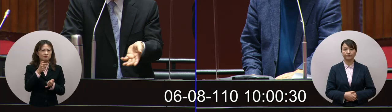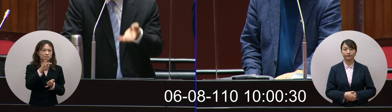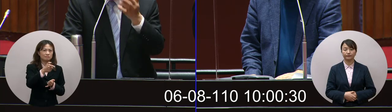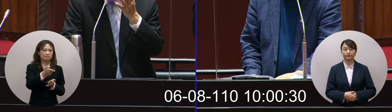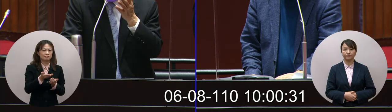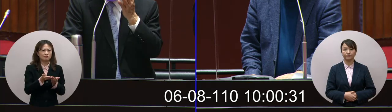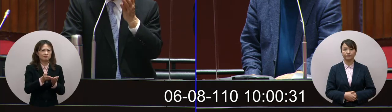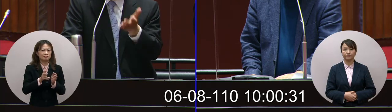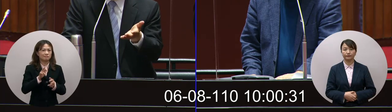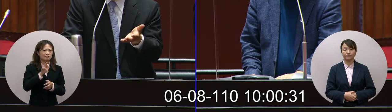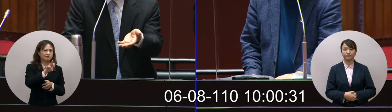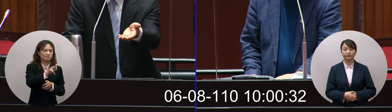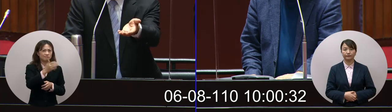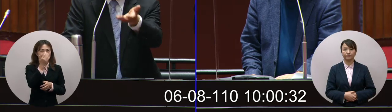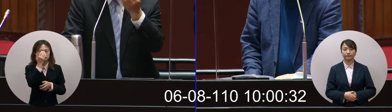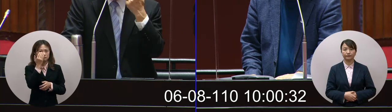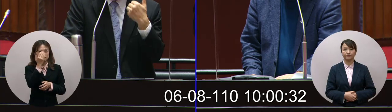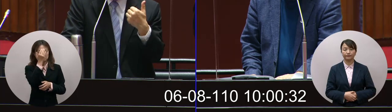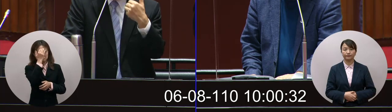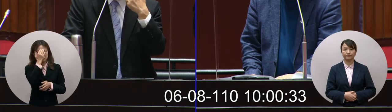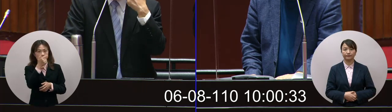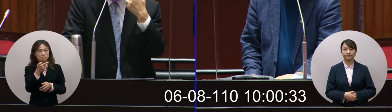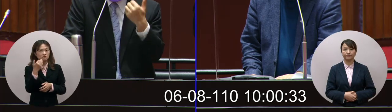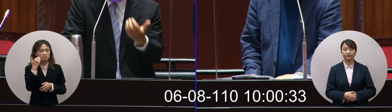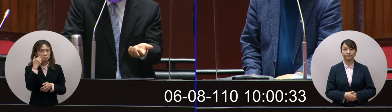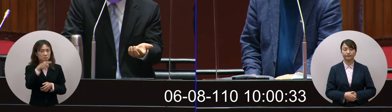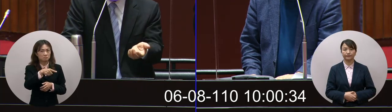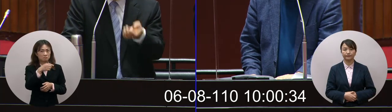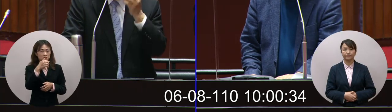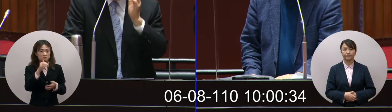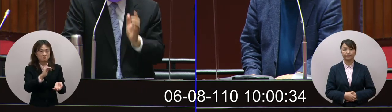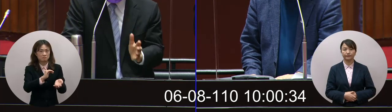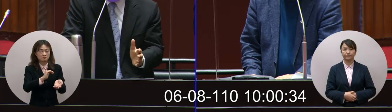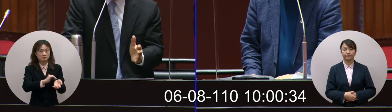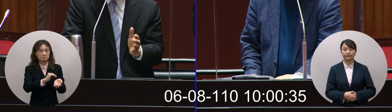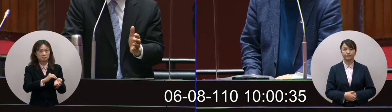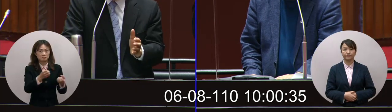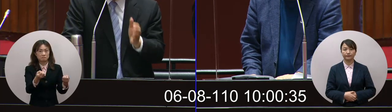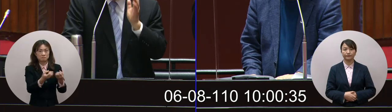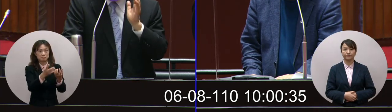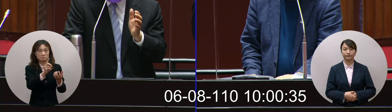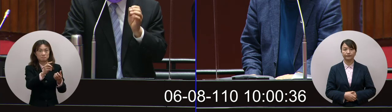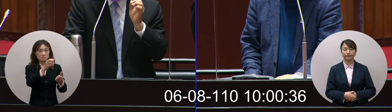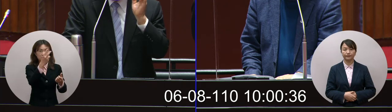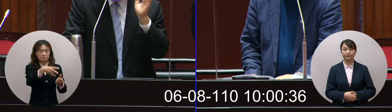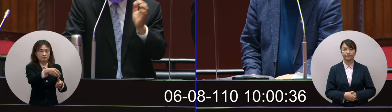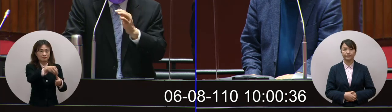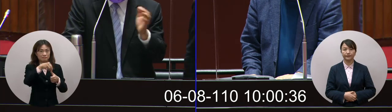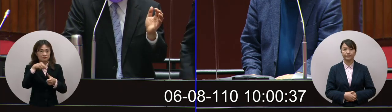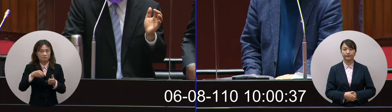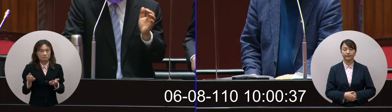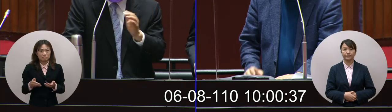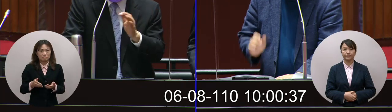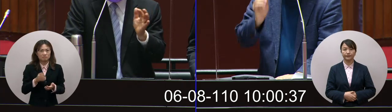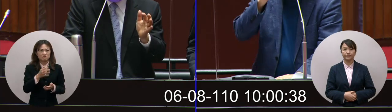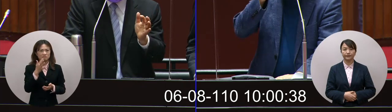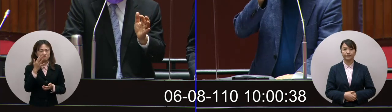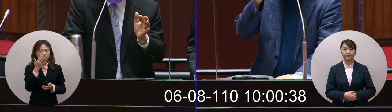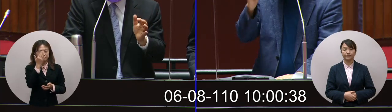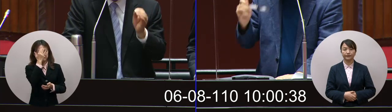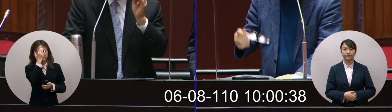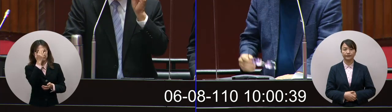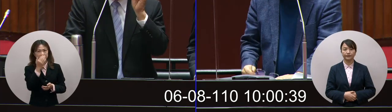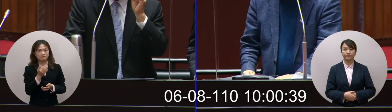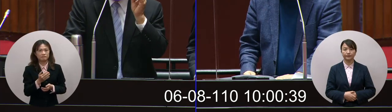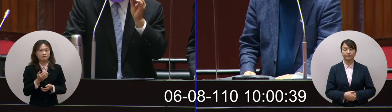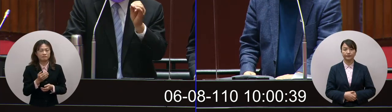时万一若有发生要后送嘛较不便，而且伊国民要互相支